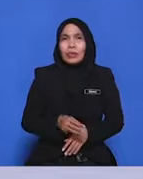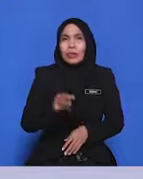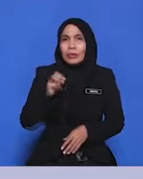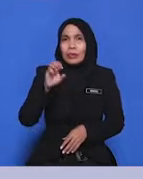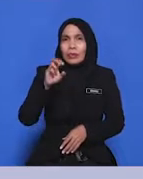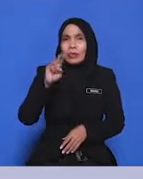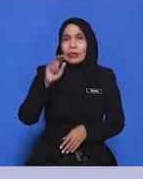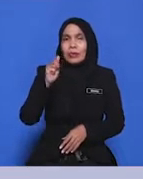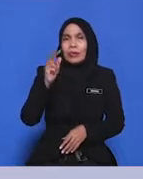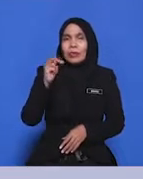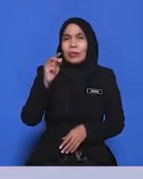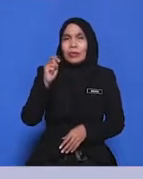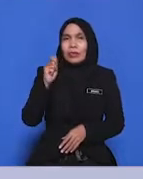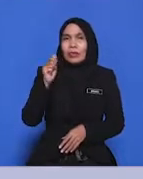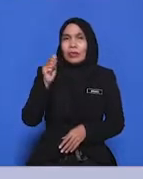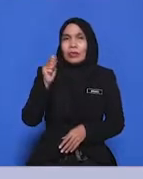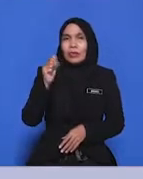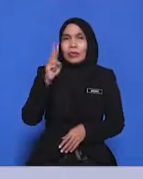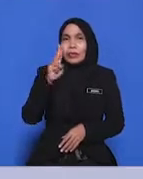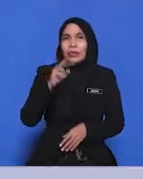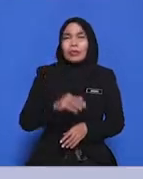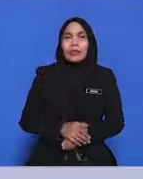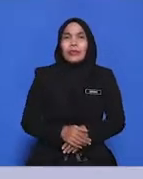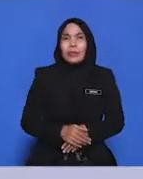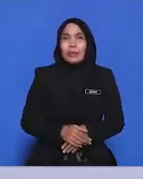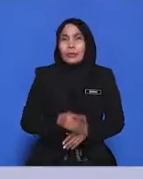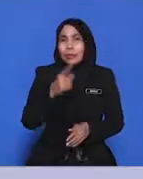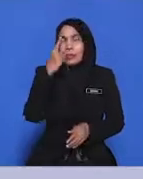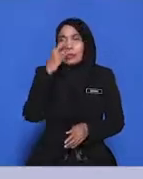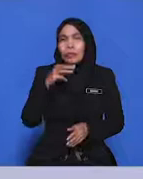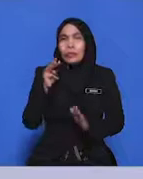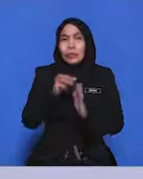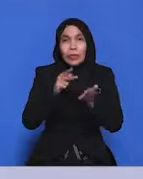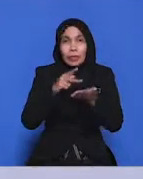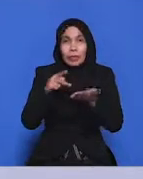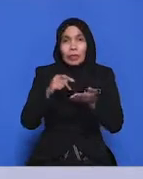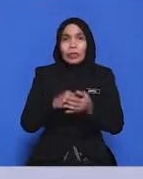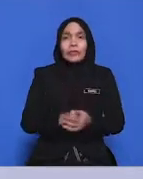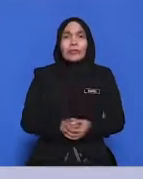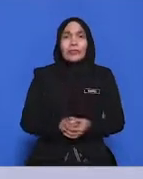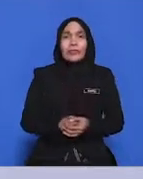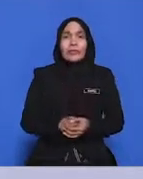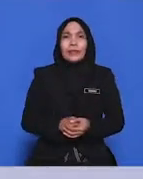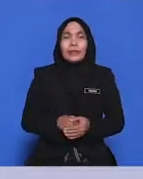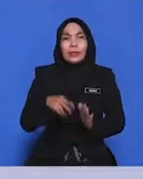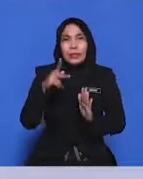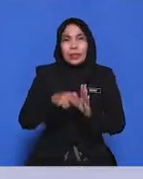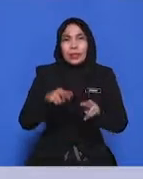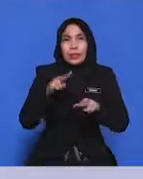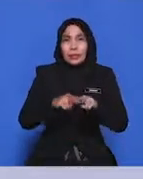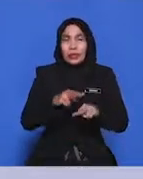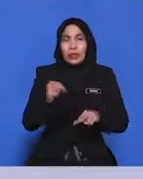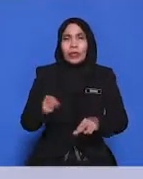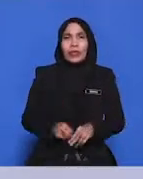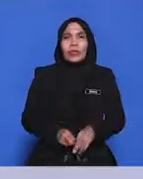mengkaji kedudukan umat Islam serta menyebarkan idea Islam yang banyak mempengaruhi